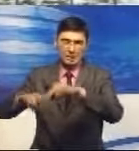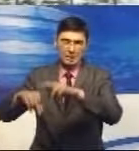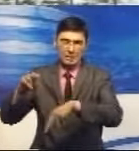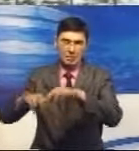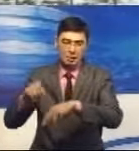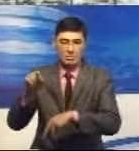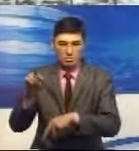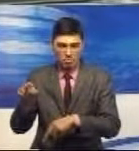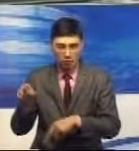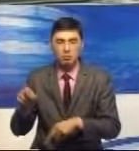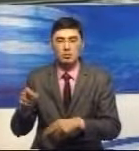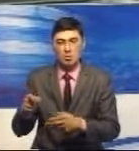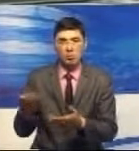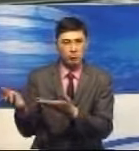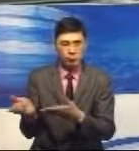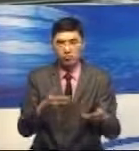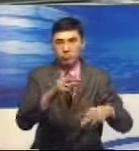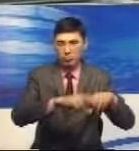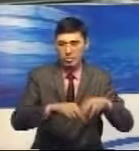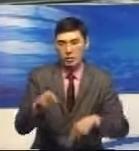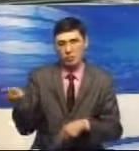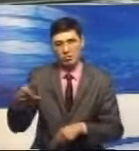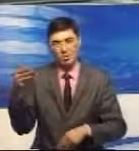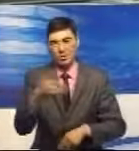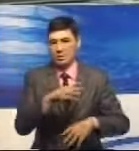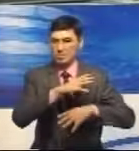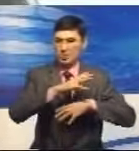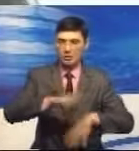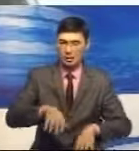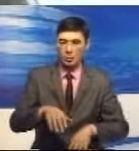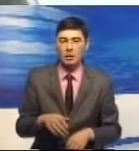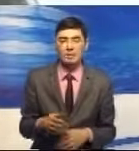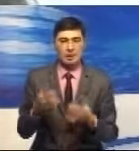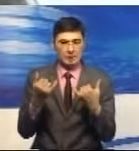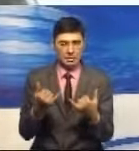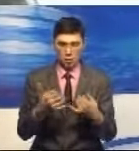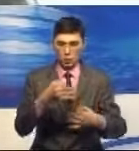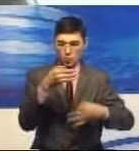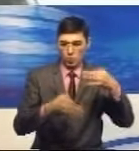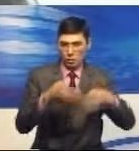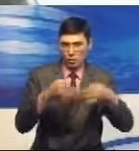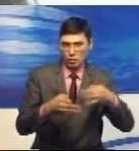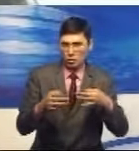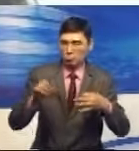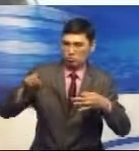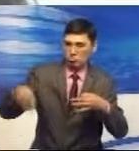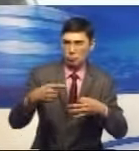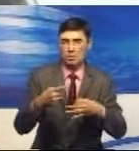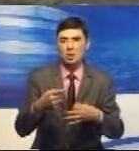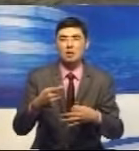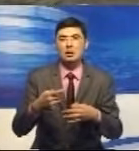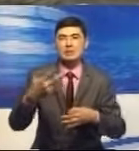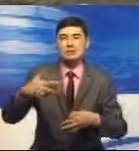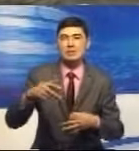болғанымен жұмысты бастаған инвестор ақыр соңында келмеген. Қазірде әкімшілік компаниядан сот арқылы 30 миллион теңге талап етуде.